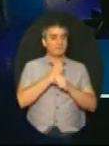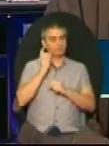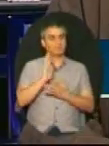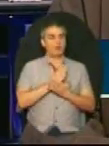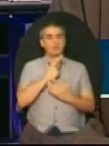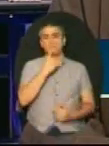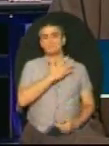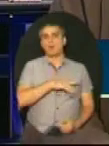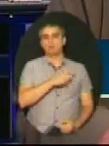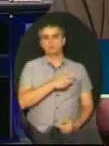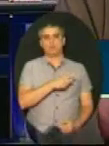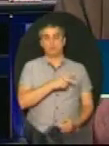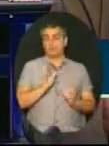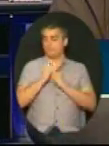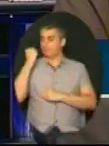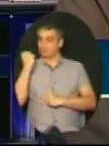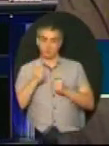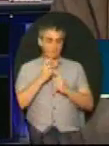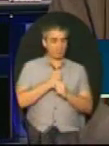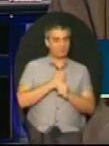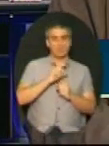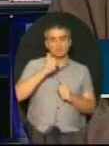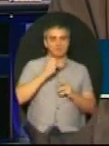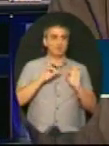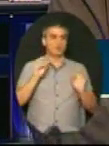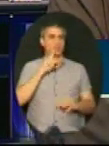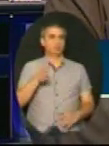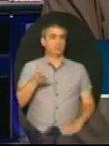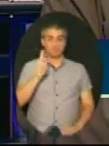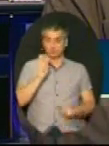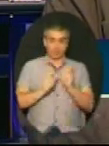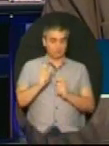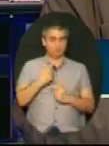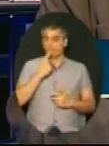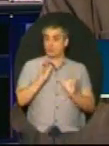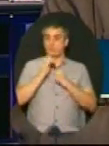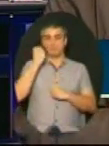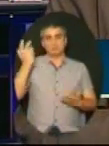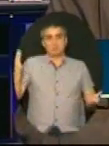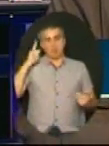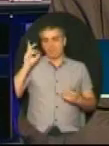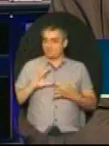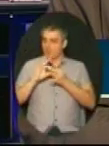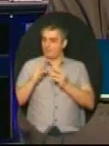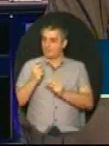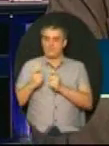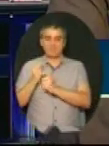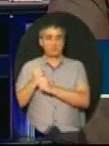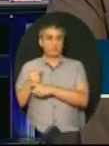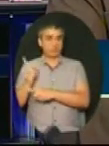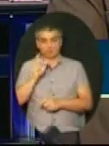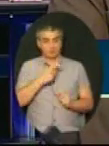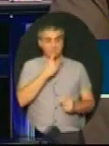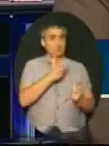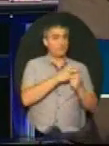צריכה להחליט מה היא רוצה להיות. זאת אומרת, מחנה ציוני, מפלגת העבודה, קודם כל נתחיל מהשם. יש אנשים שתגידו מחנה ציוני, הם לא יודעים לחבר את זה עם מפלגת העבודה. יש אנשים